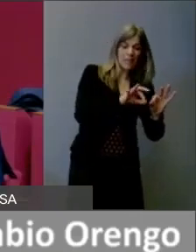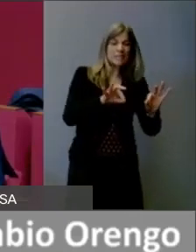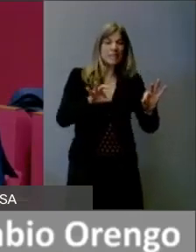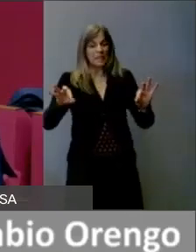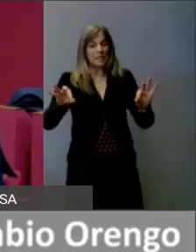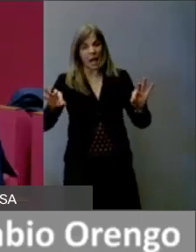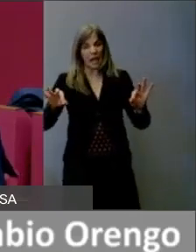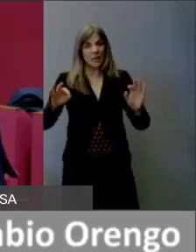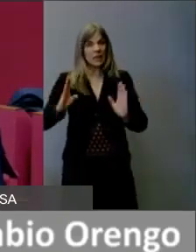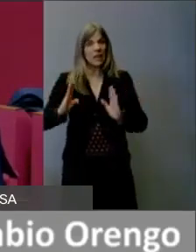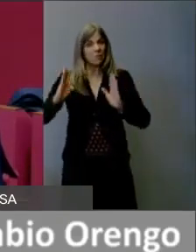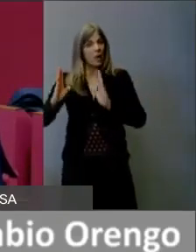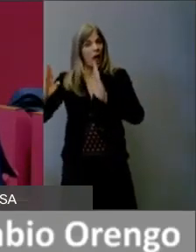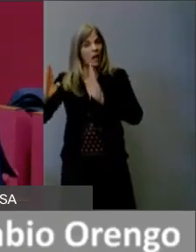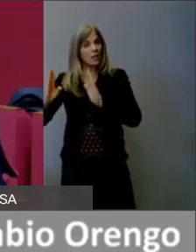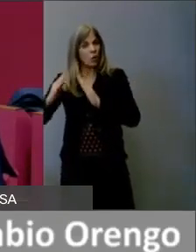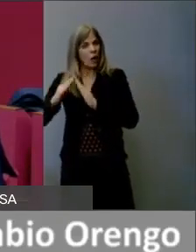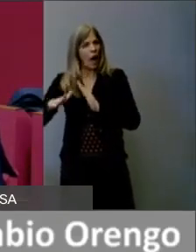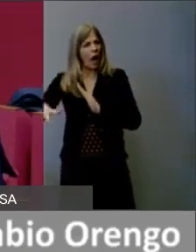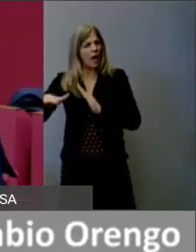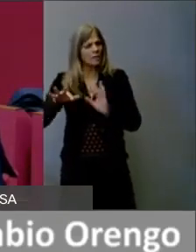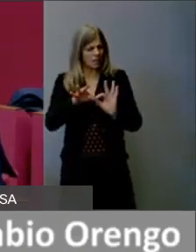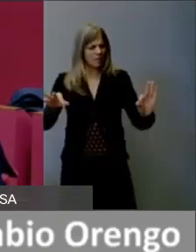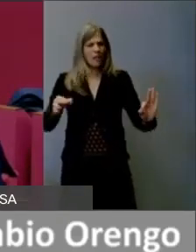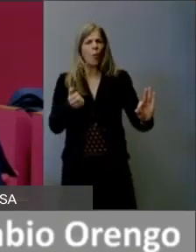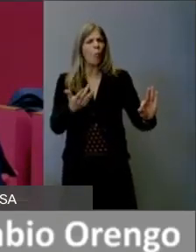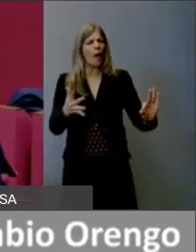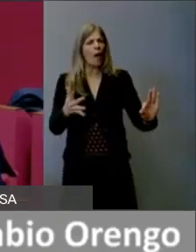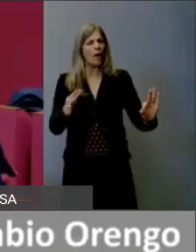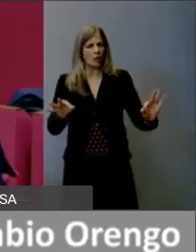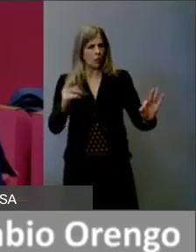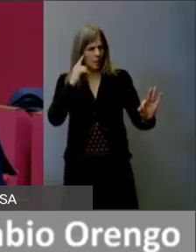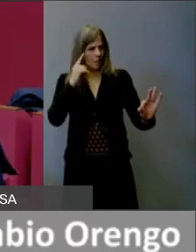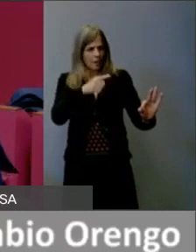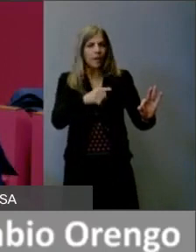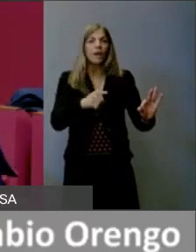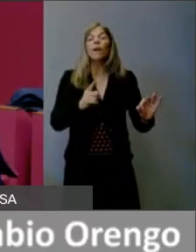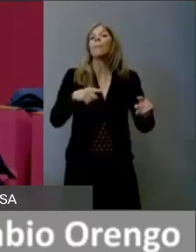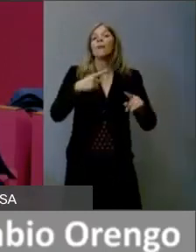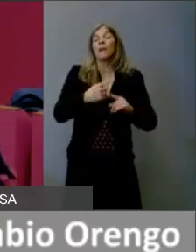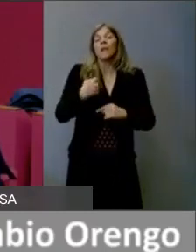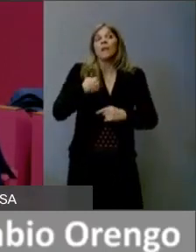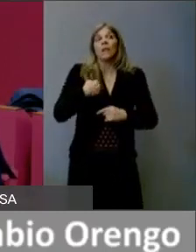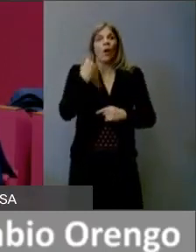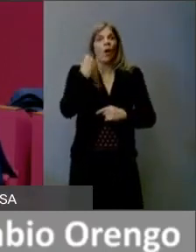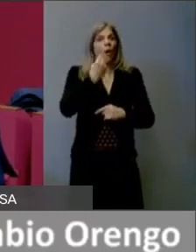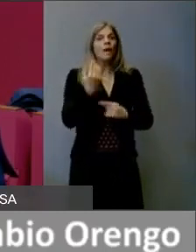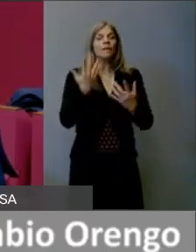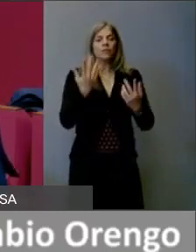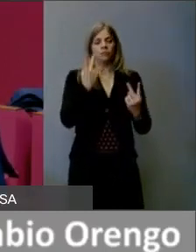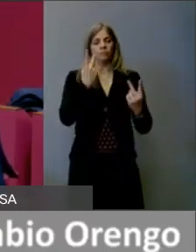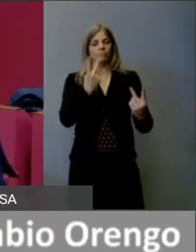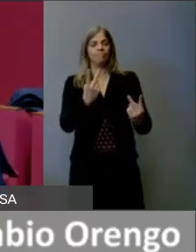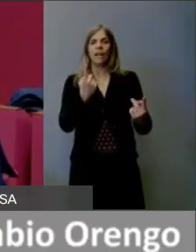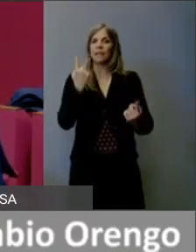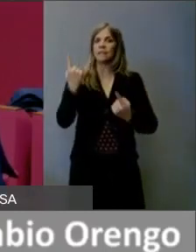le abitazioni. Io dico che noi siamo dinanzi a una situazione dove si dice